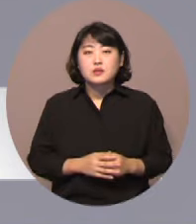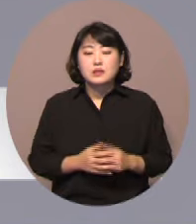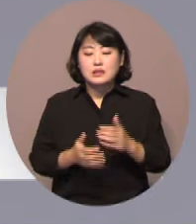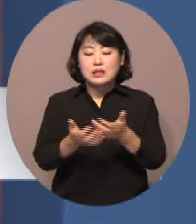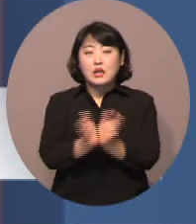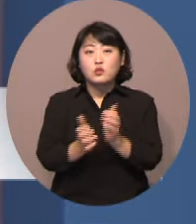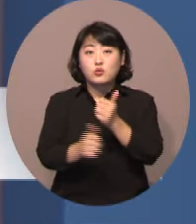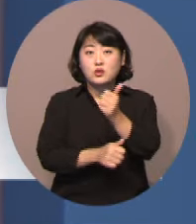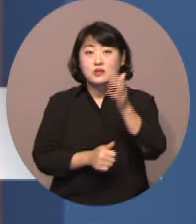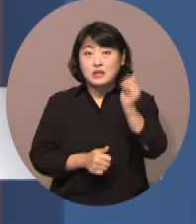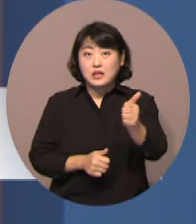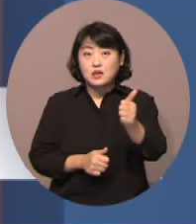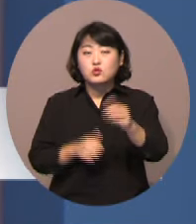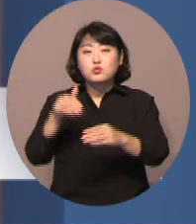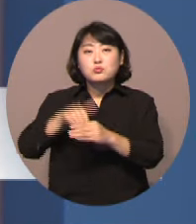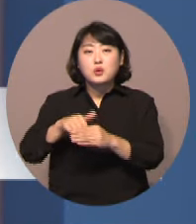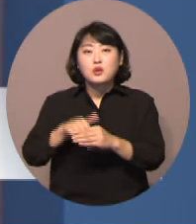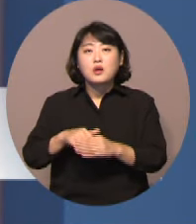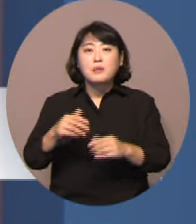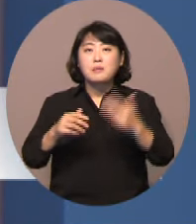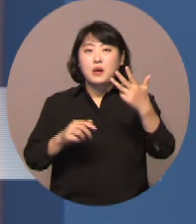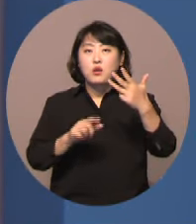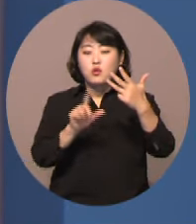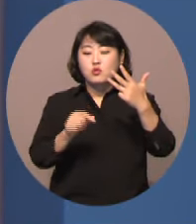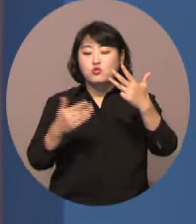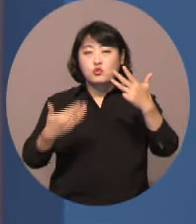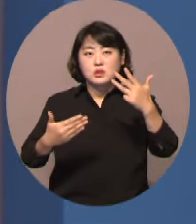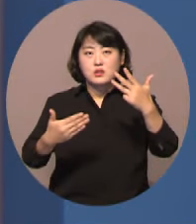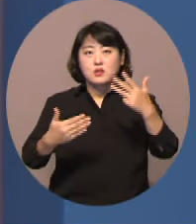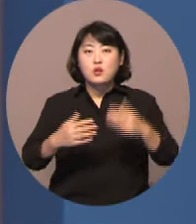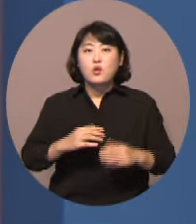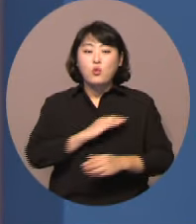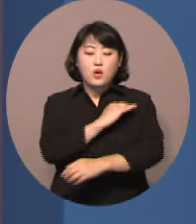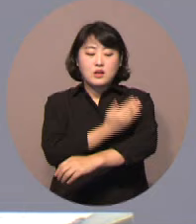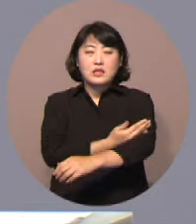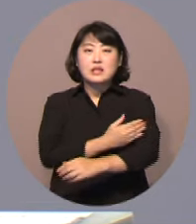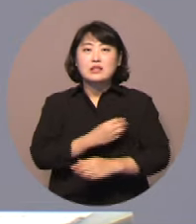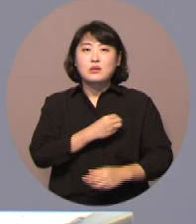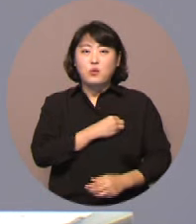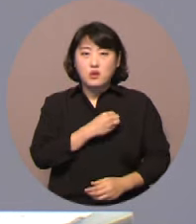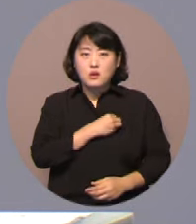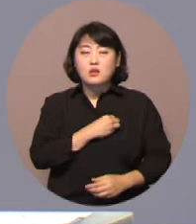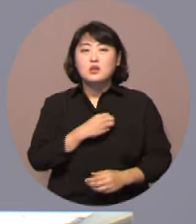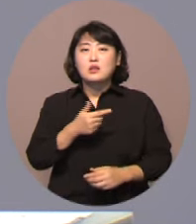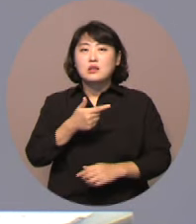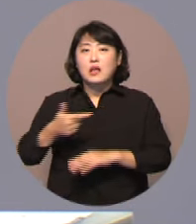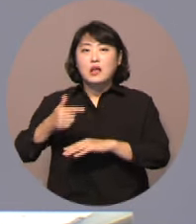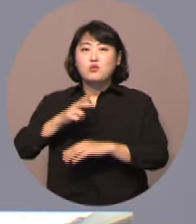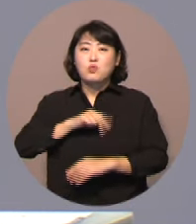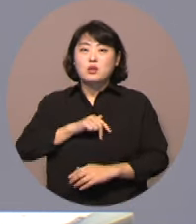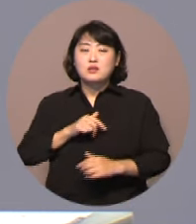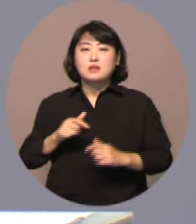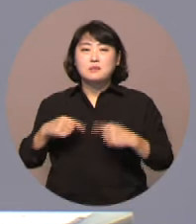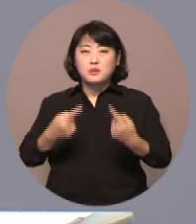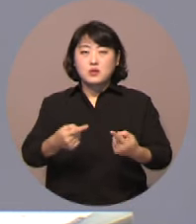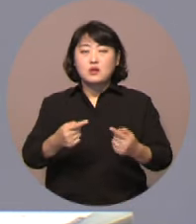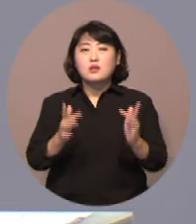위원장 선출을 위한 투표는 다음 달 9일 권리 당원과 대의원이 참여에 온라인으로